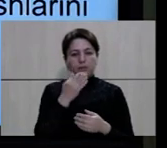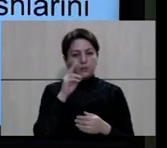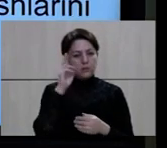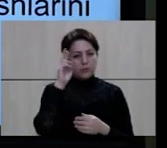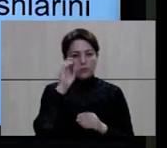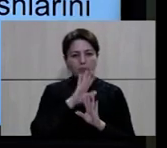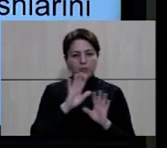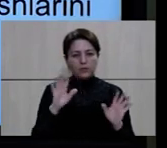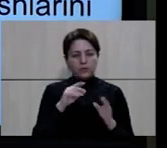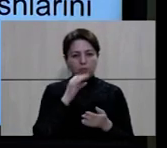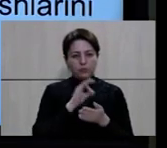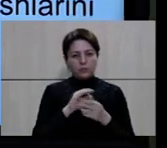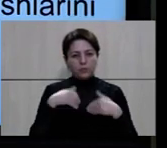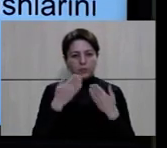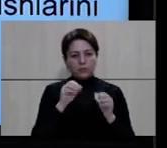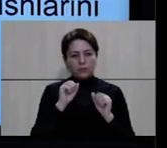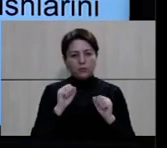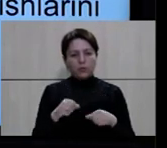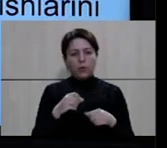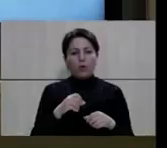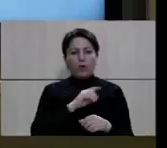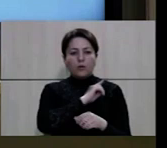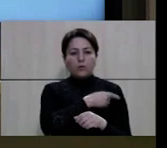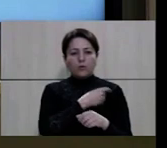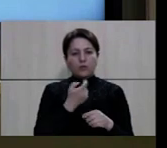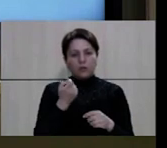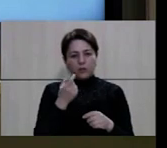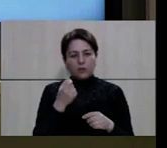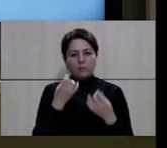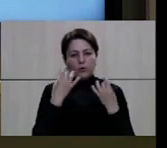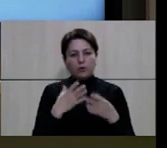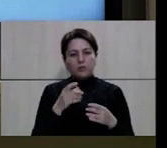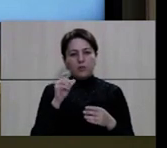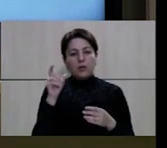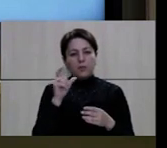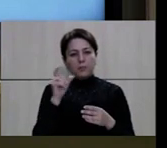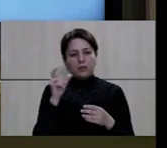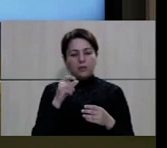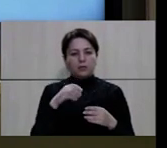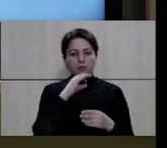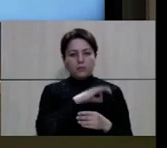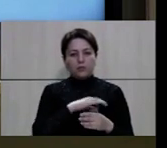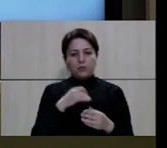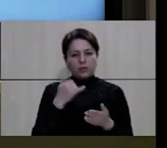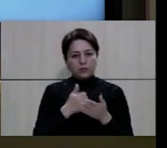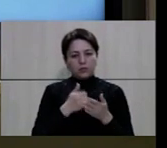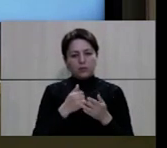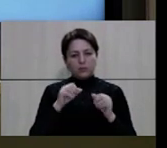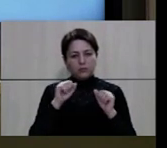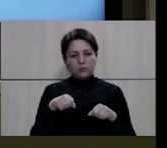javob berishingiz mumkin. Kam quvvatli oddiy batareykalardan tayyorlangan kavsharlagichlardan foydalaniladi deb.